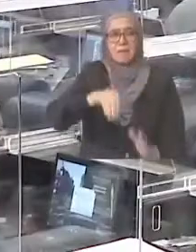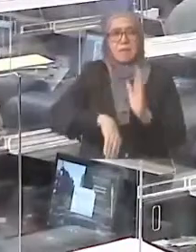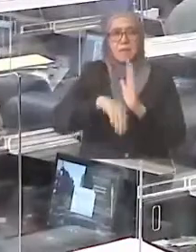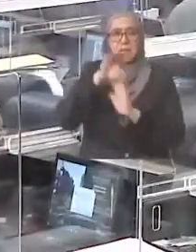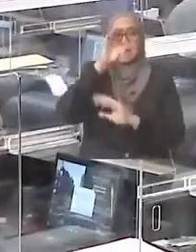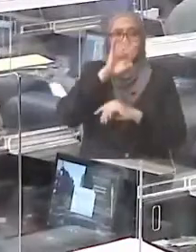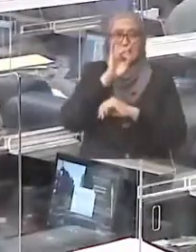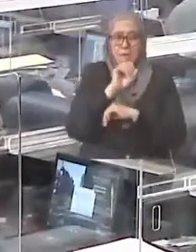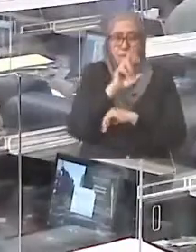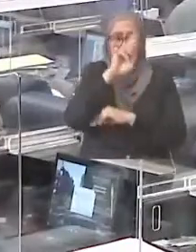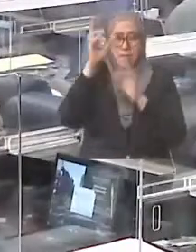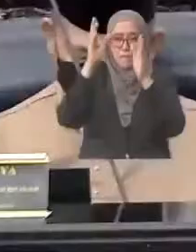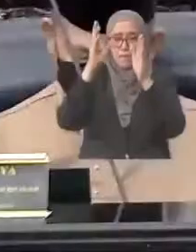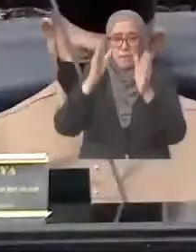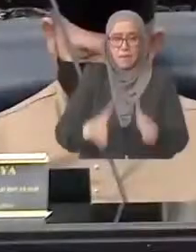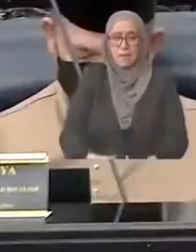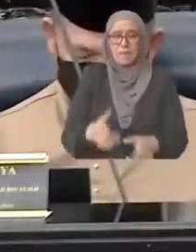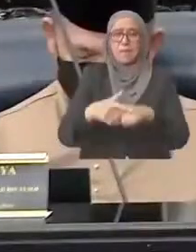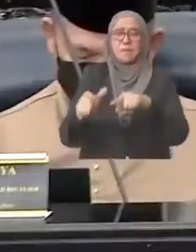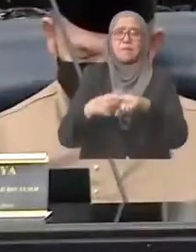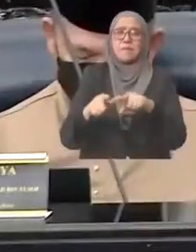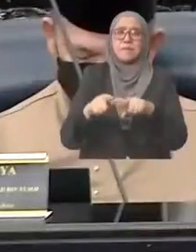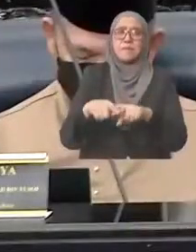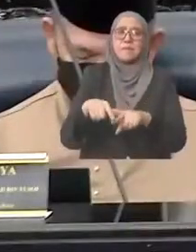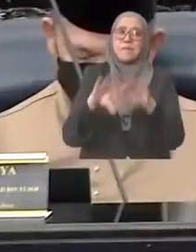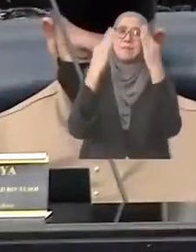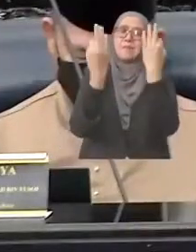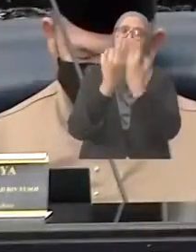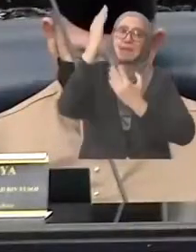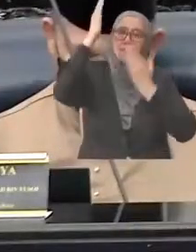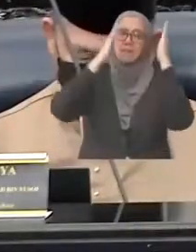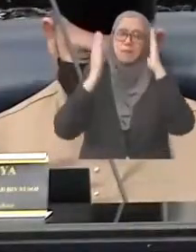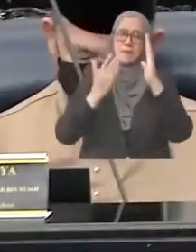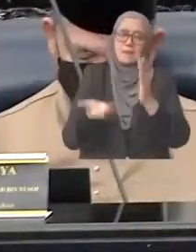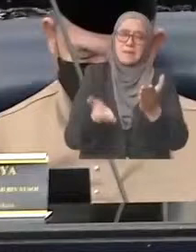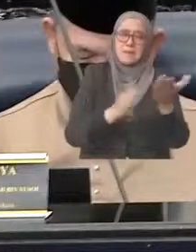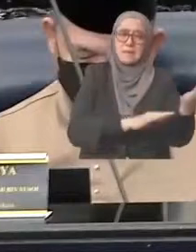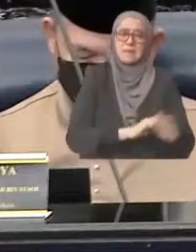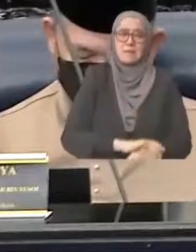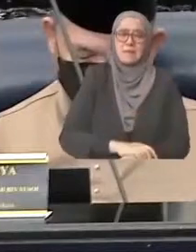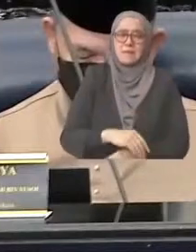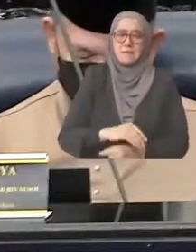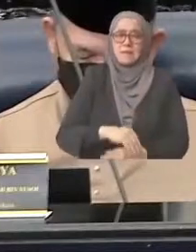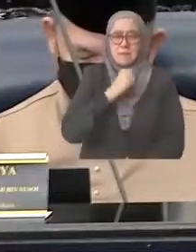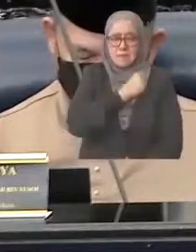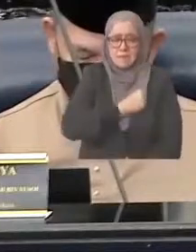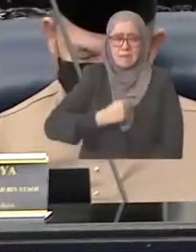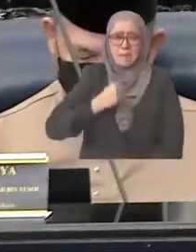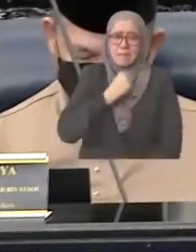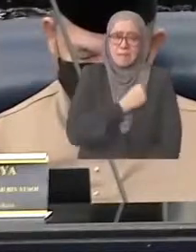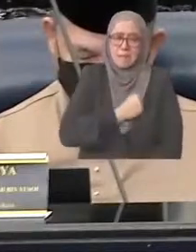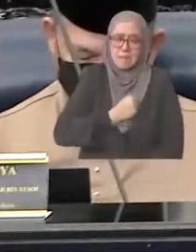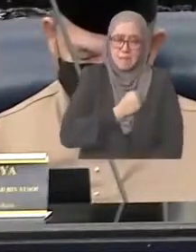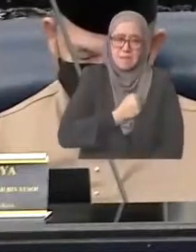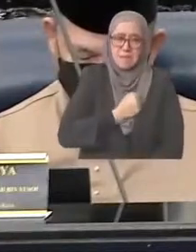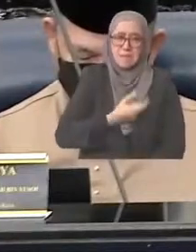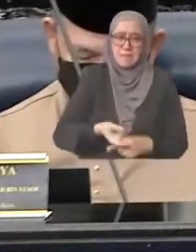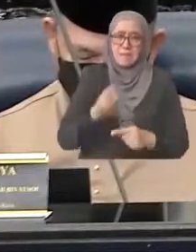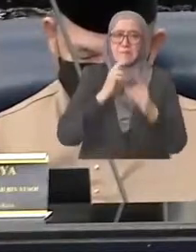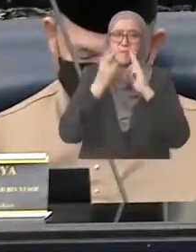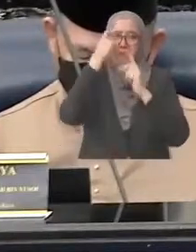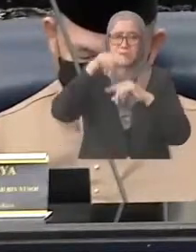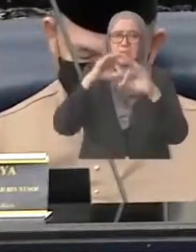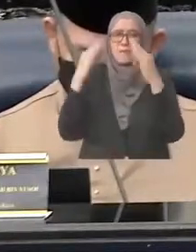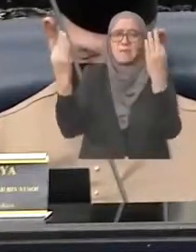keluarga Malaysia telah terkorban Tarwiyah diucapkan kepada Ali keluarga kita yang telah kehilangan orang tersayang akibat